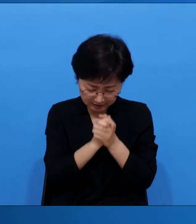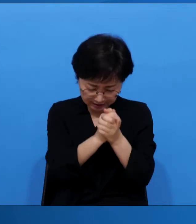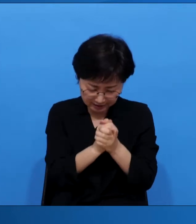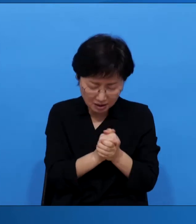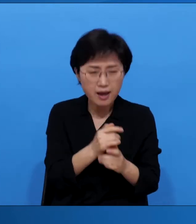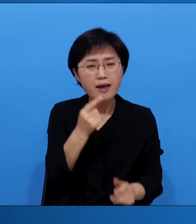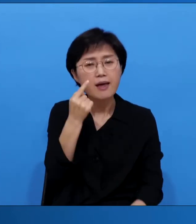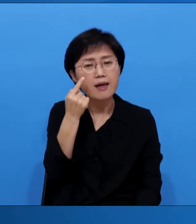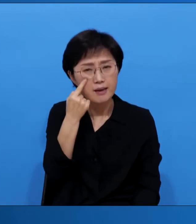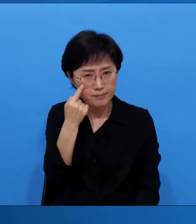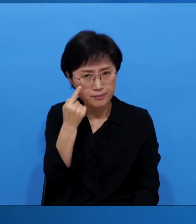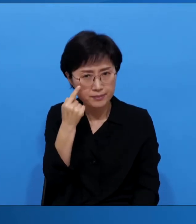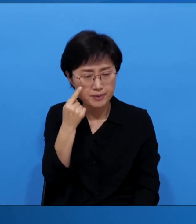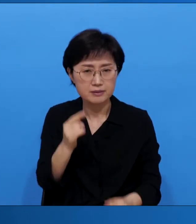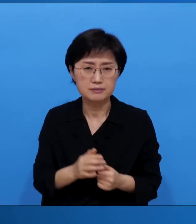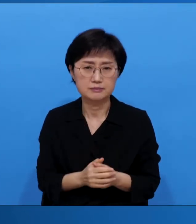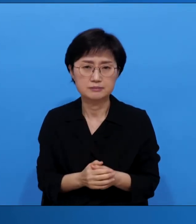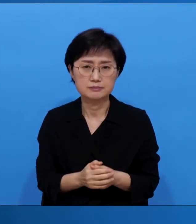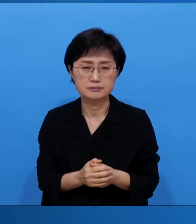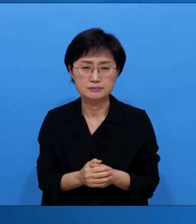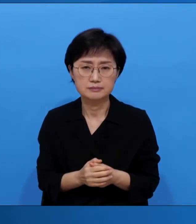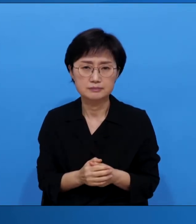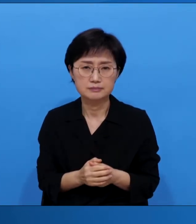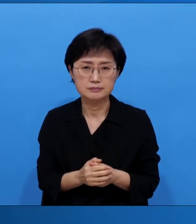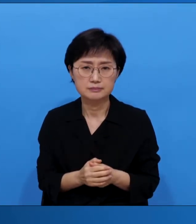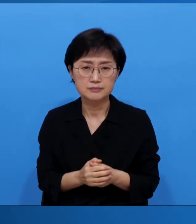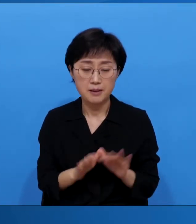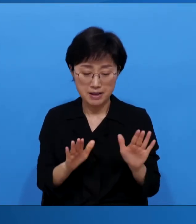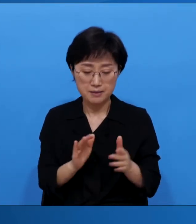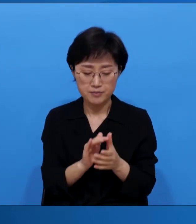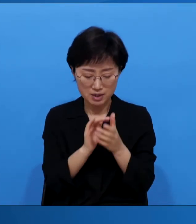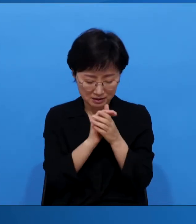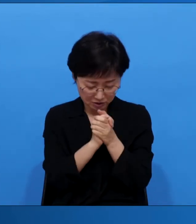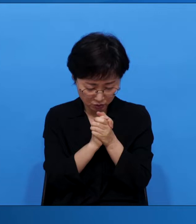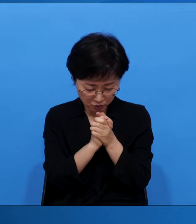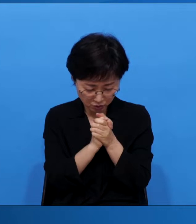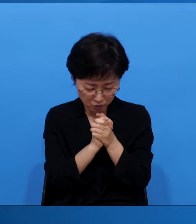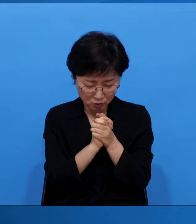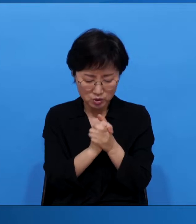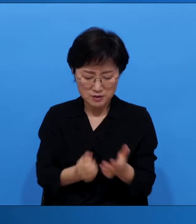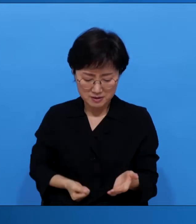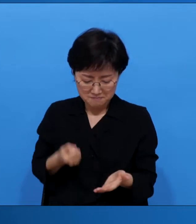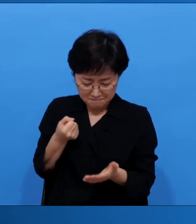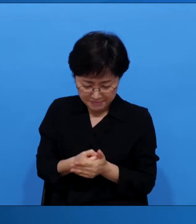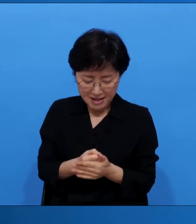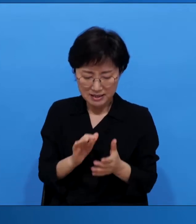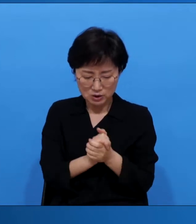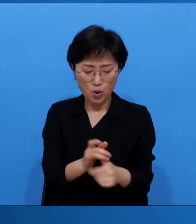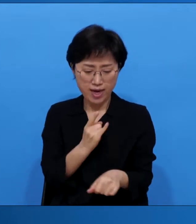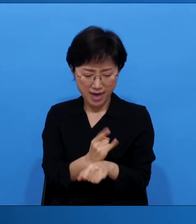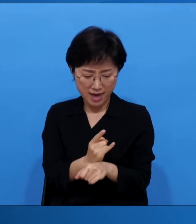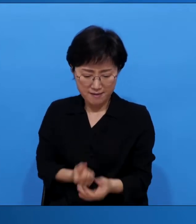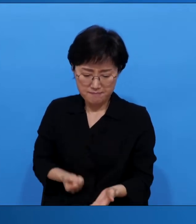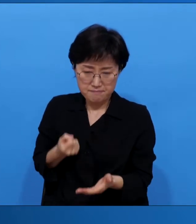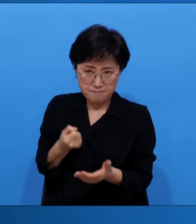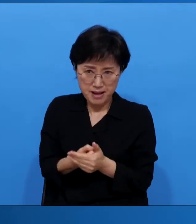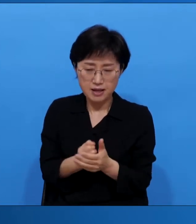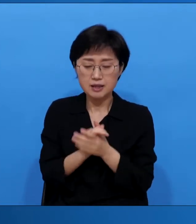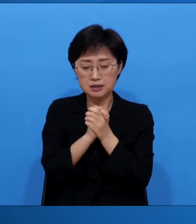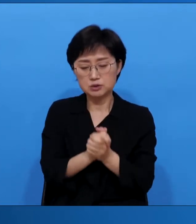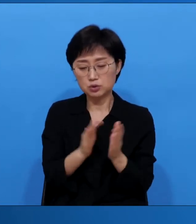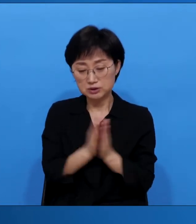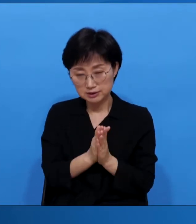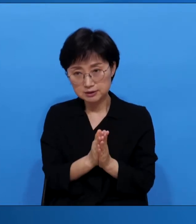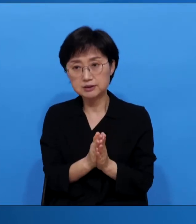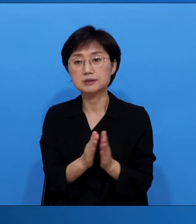on to the covenant and pray. 기도를 시작했더니 하나님이 어떻게 응답하시느냐.